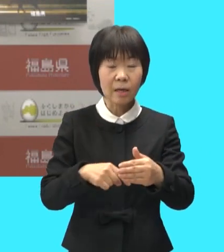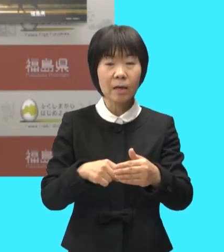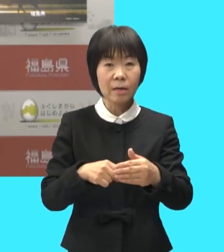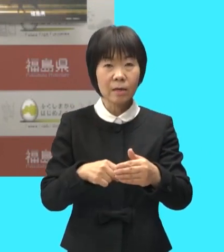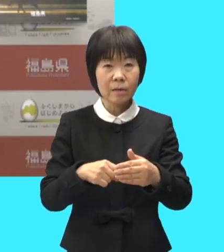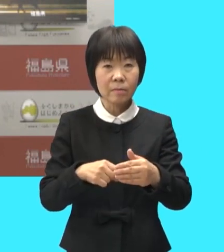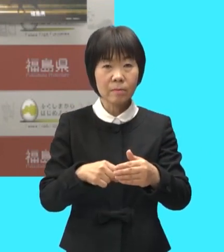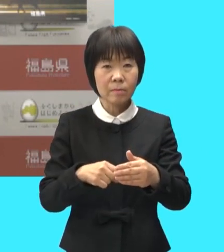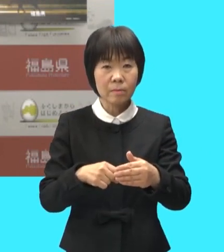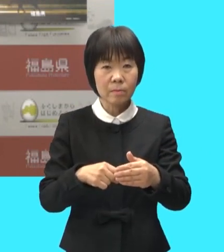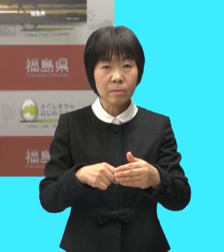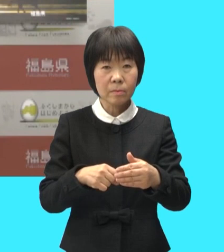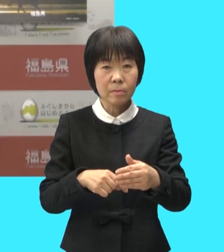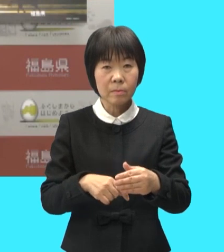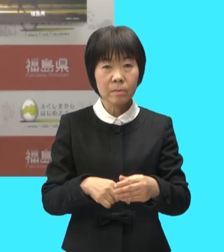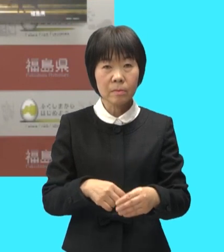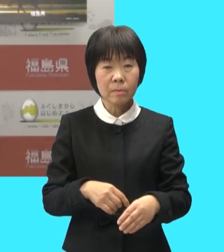で、